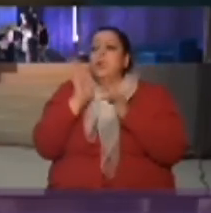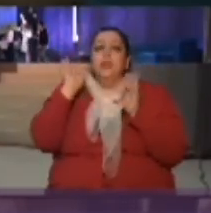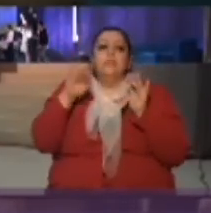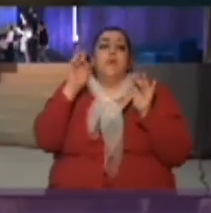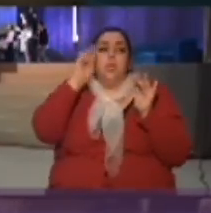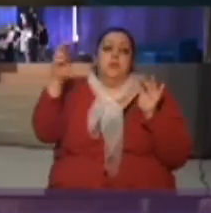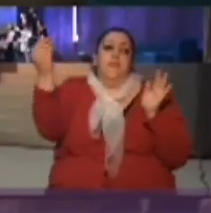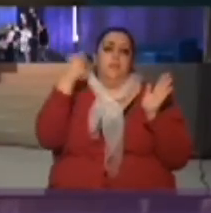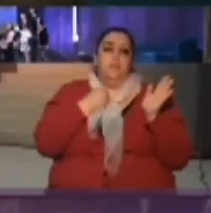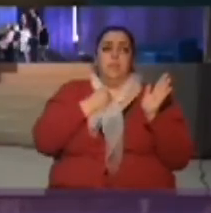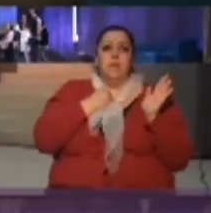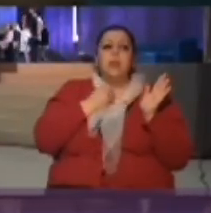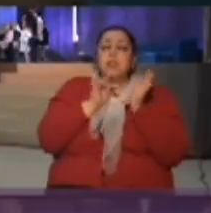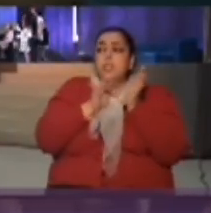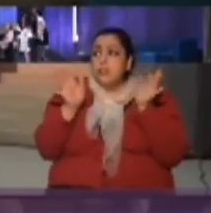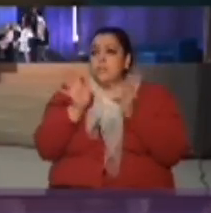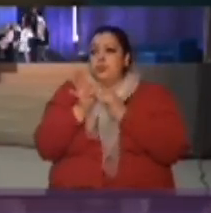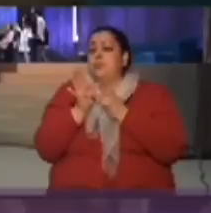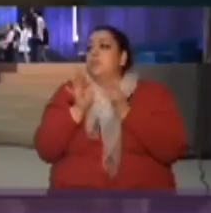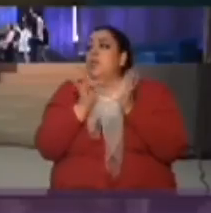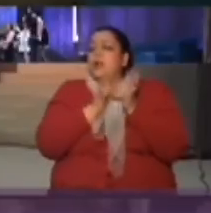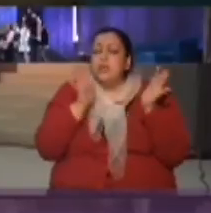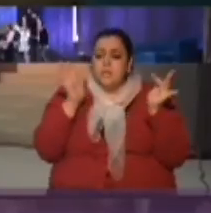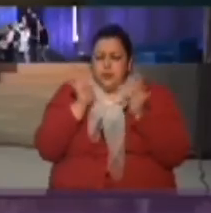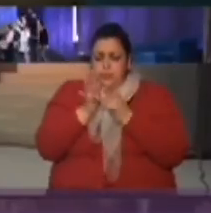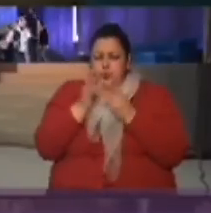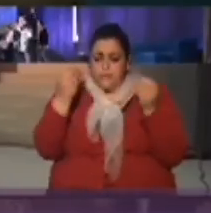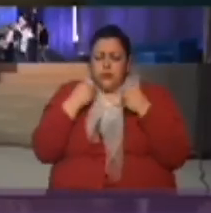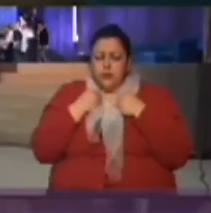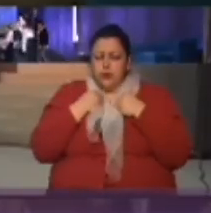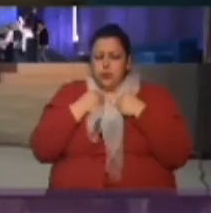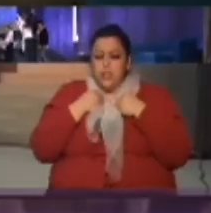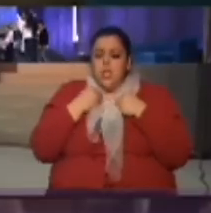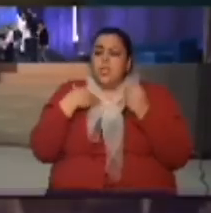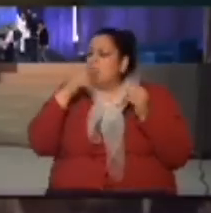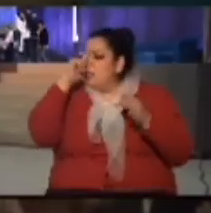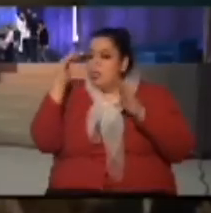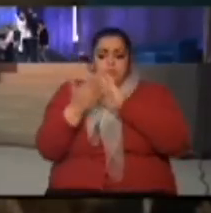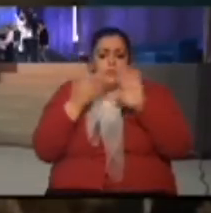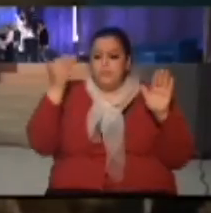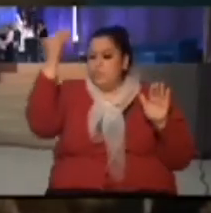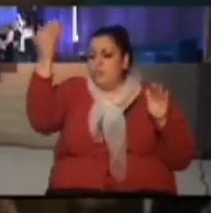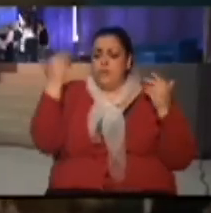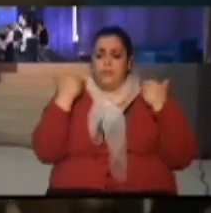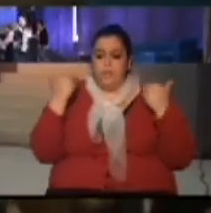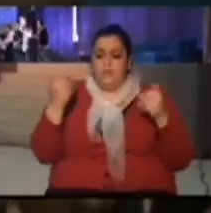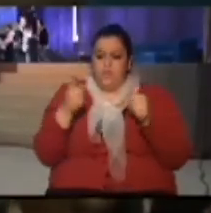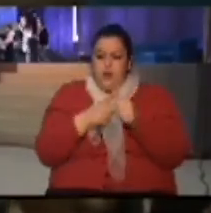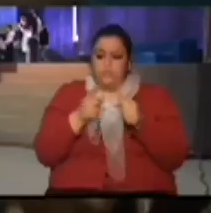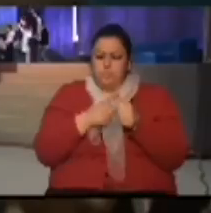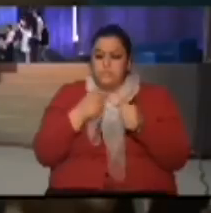ո Հիսուս, Հիսուս, Հիսուս, կանչիր այդ զորավոր անունը քո կյանքում,